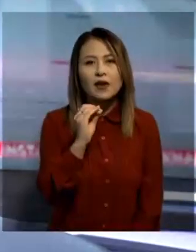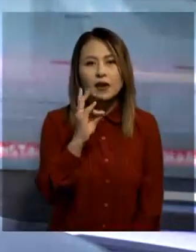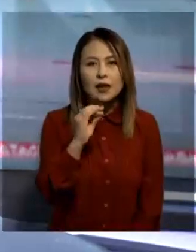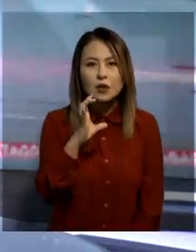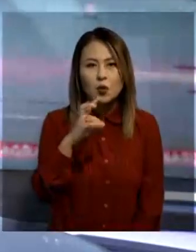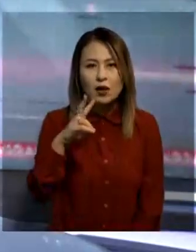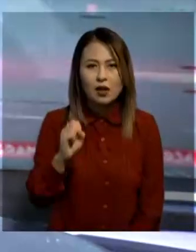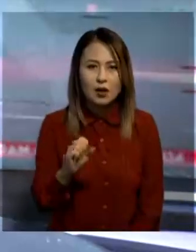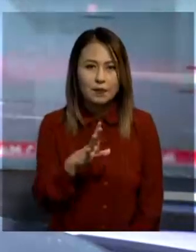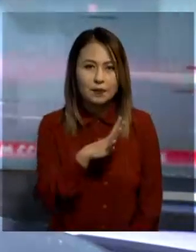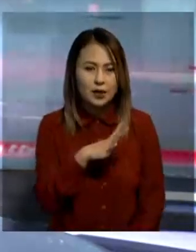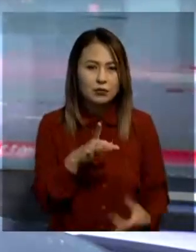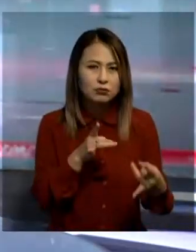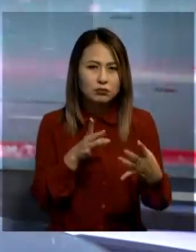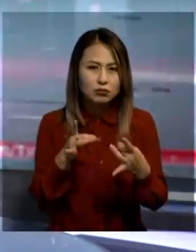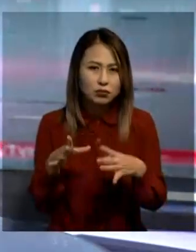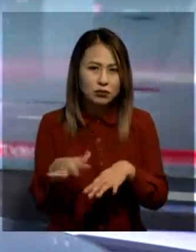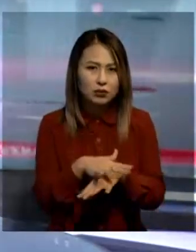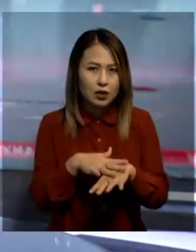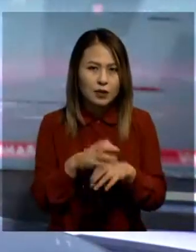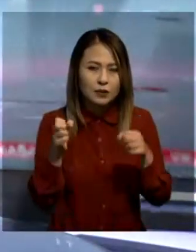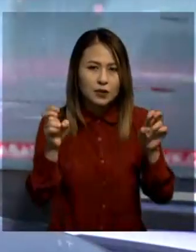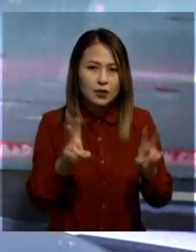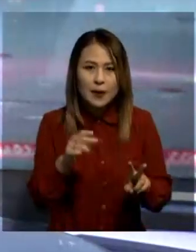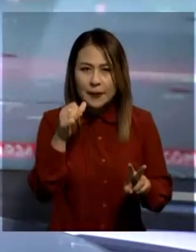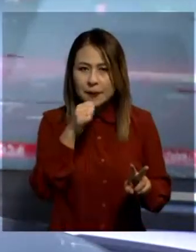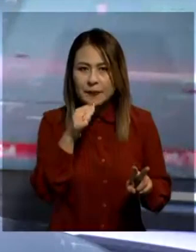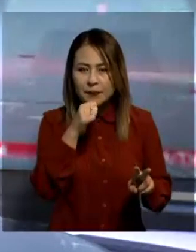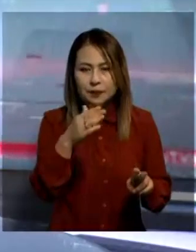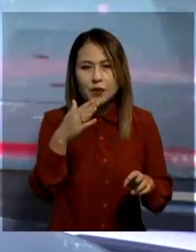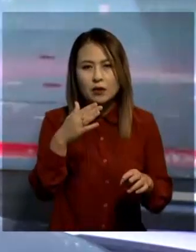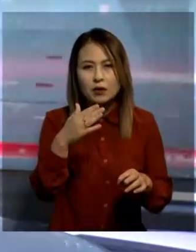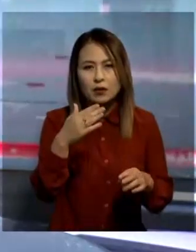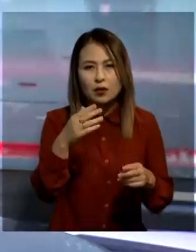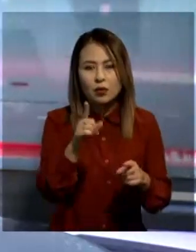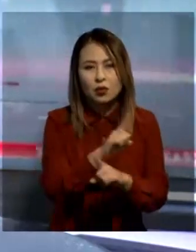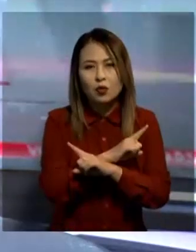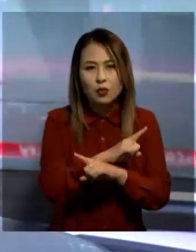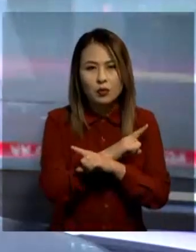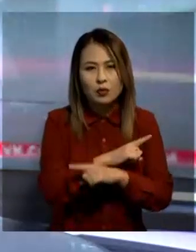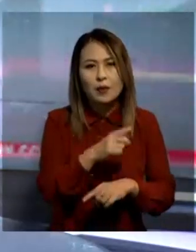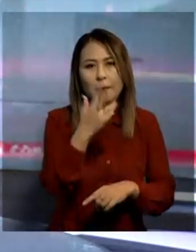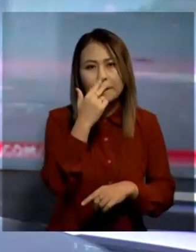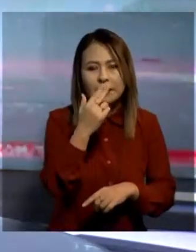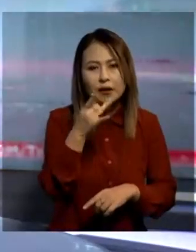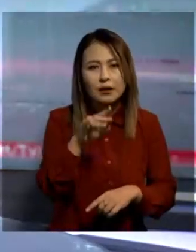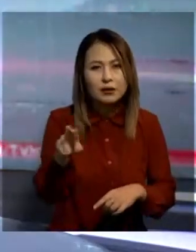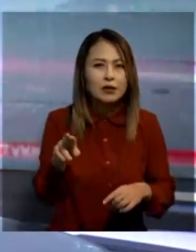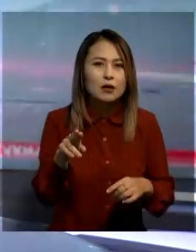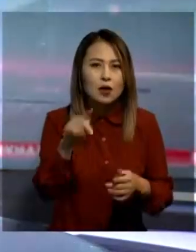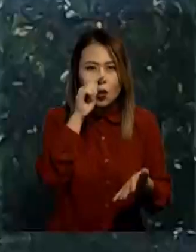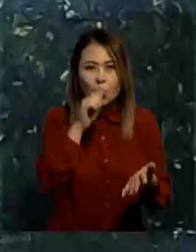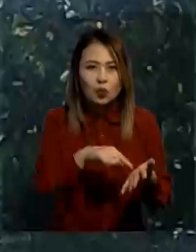Венесуэлада бір қазандар жаппай қырылып жатыр. Мамандар арнайы сынама алып, олардың құс тұмауынан өліп жатқанын анықтады. Тұрғындар өлген